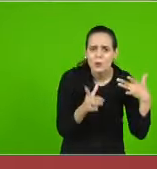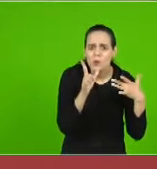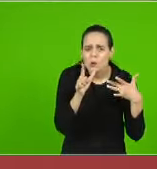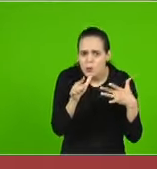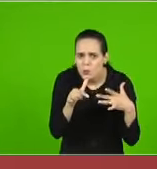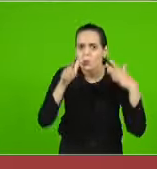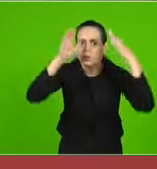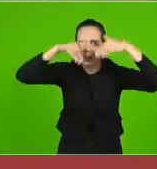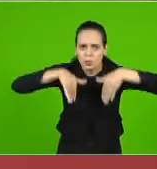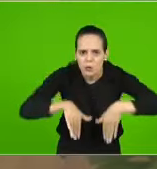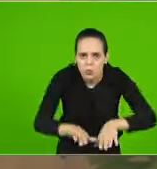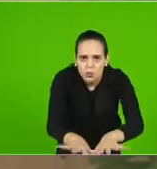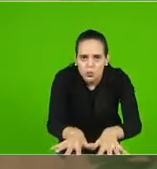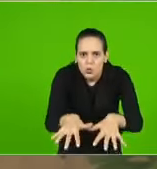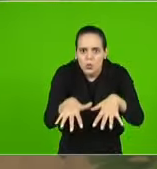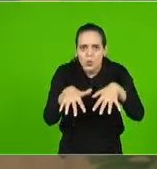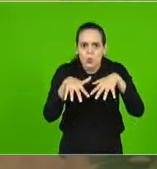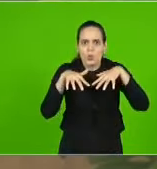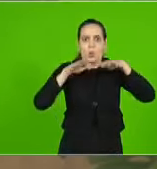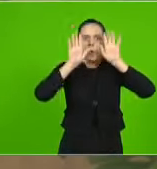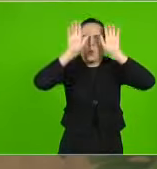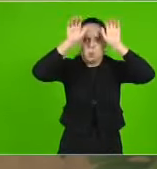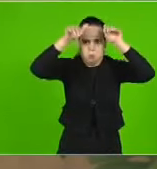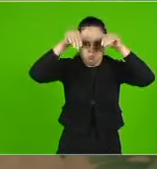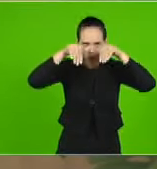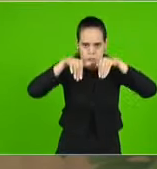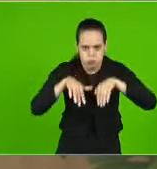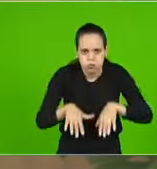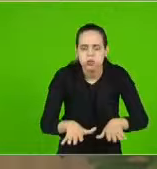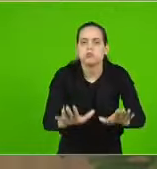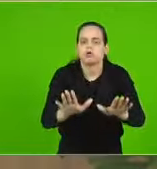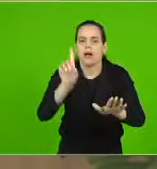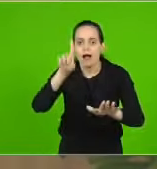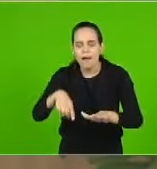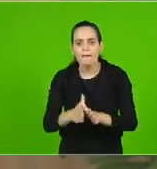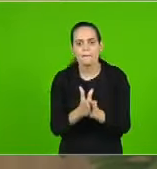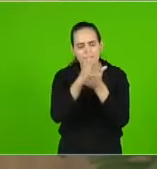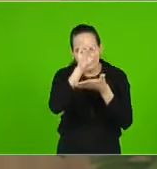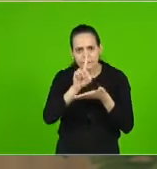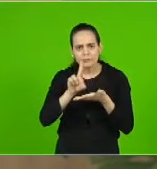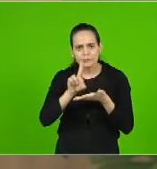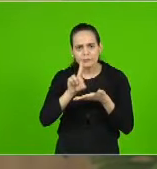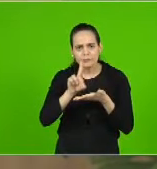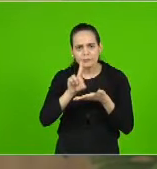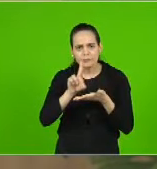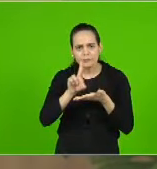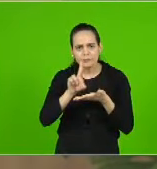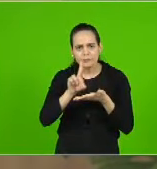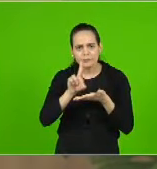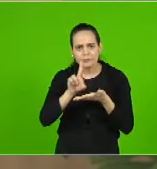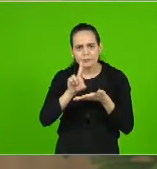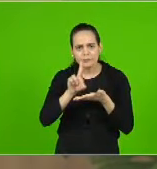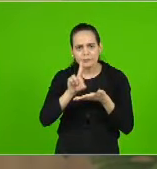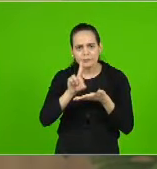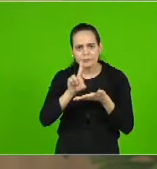люди изнемогают от страха, от рева моря, цунами происходит. Вы...